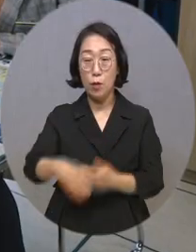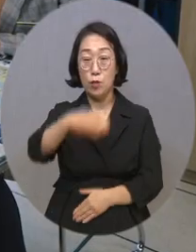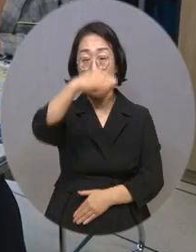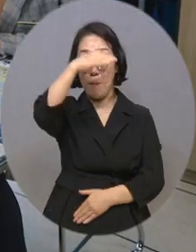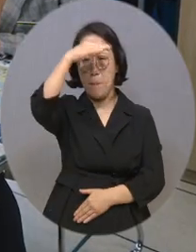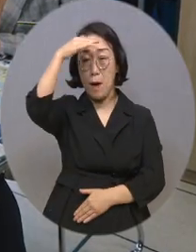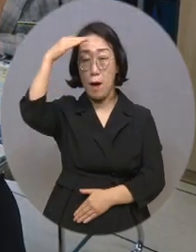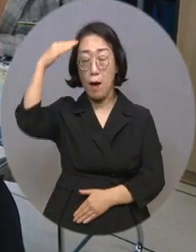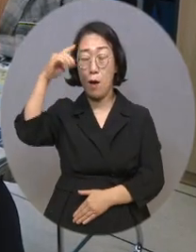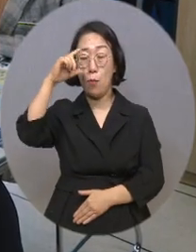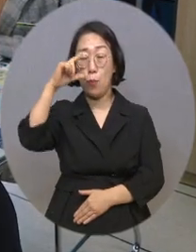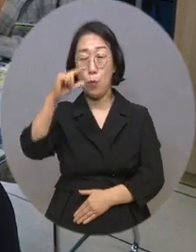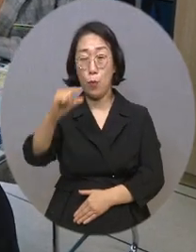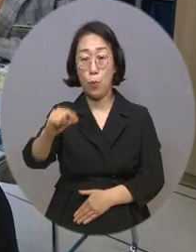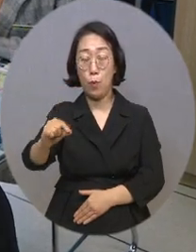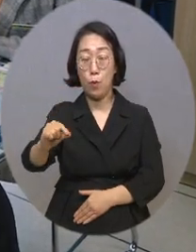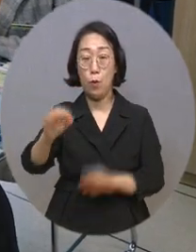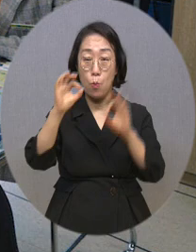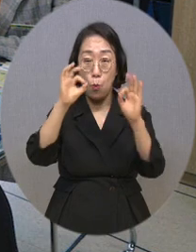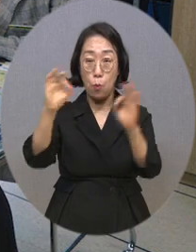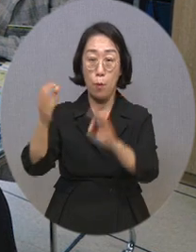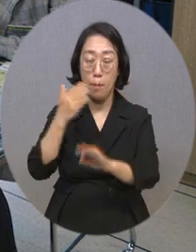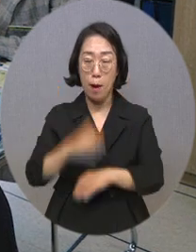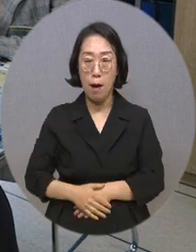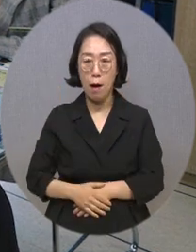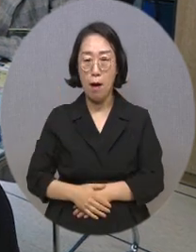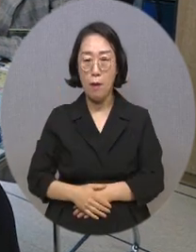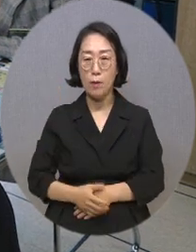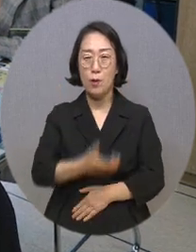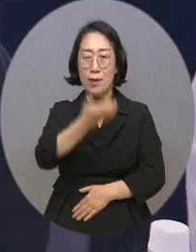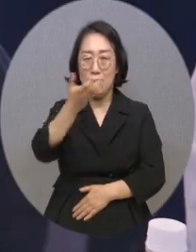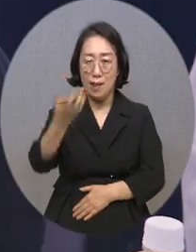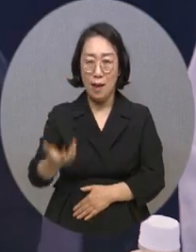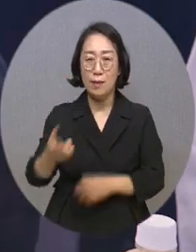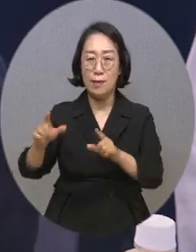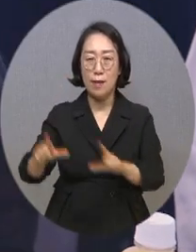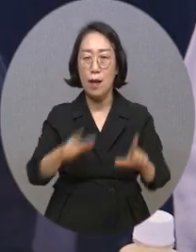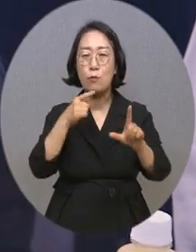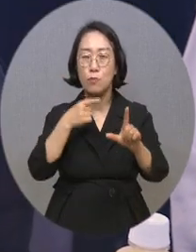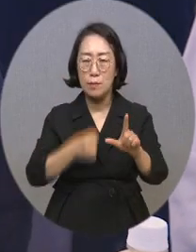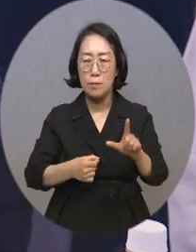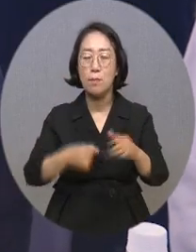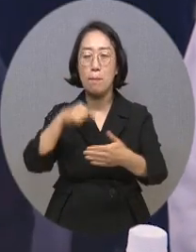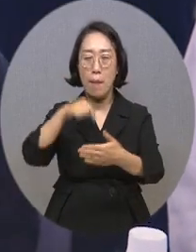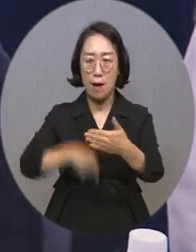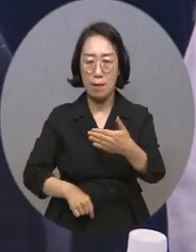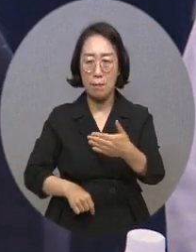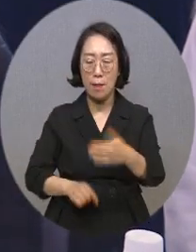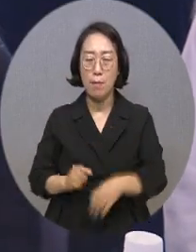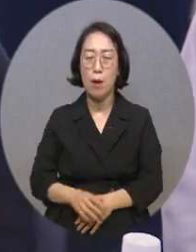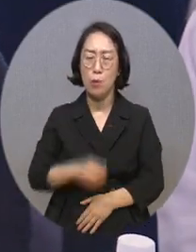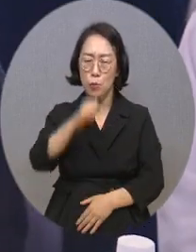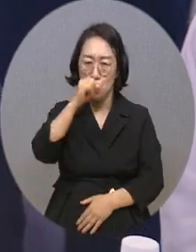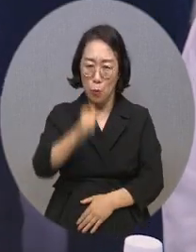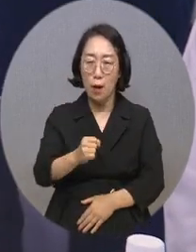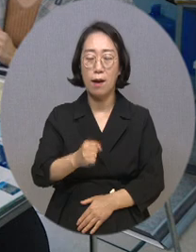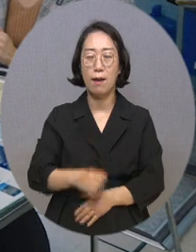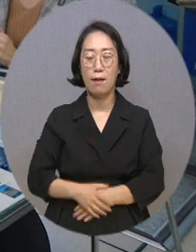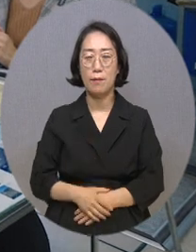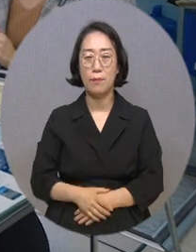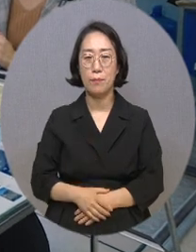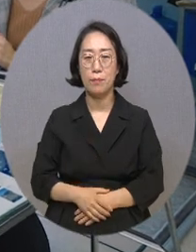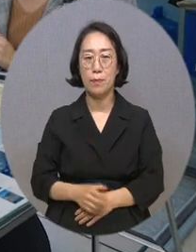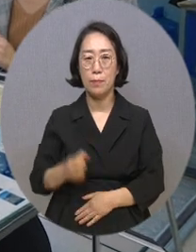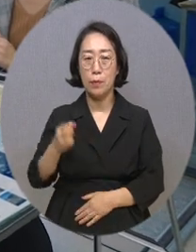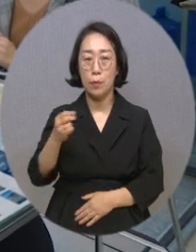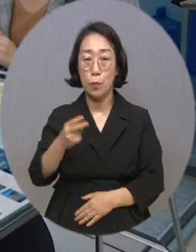네. 거기가 이렇게 자연환경도 좋아가지고 그냥 눌러 살고 싶으실 정도예요. 한번 가보시면. 네네네. 궁금하다.